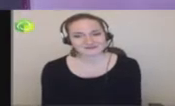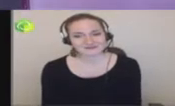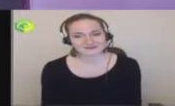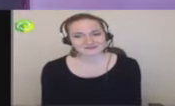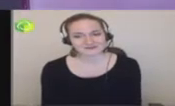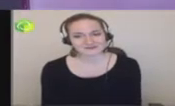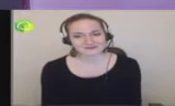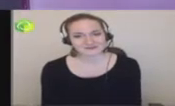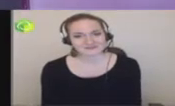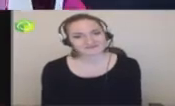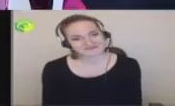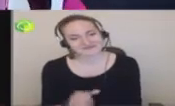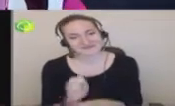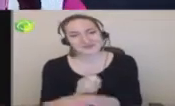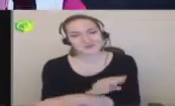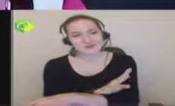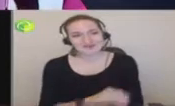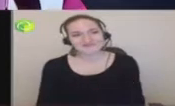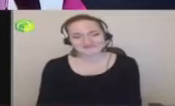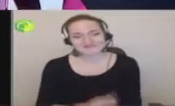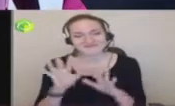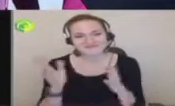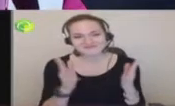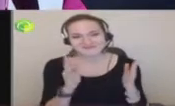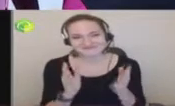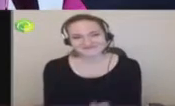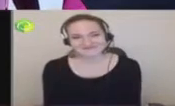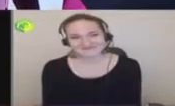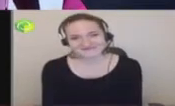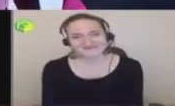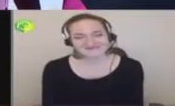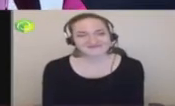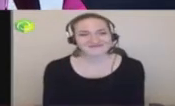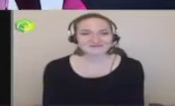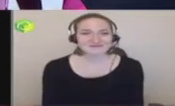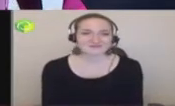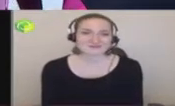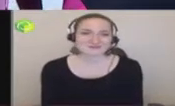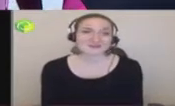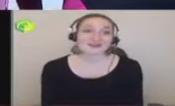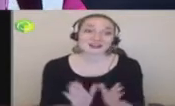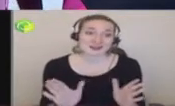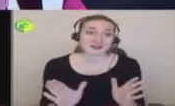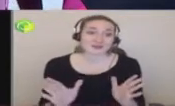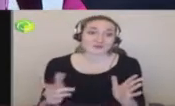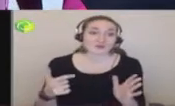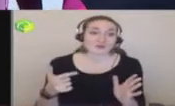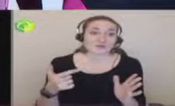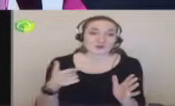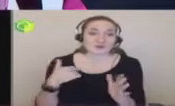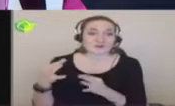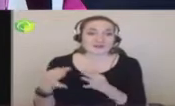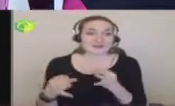C'est l'émotion, c'est normal. Vous pouvez l'applaudir, Marina Alrubé. Alors moi j'ai assisté aux délibérations du jury. Ce que je voulais